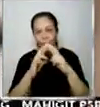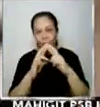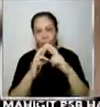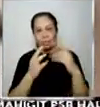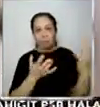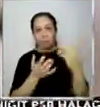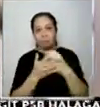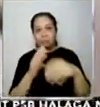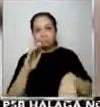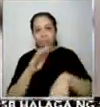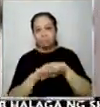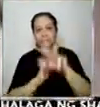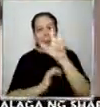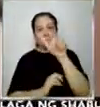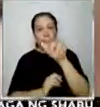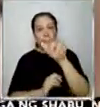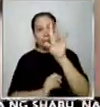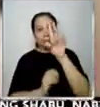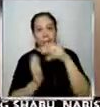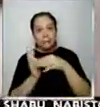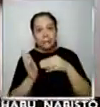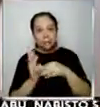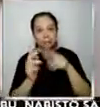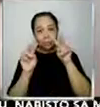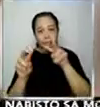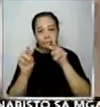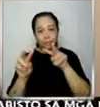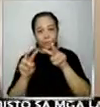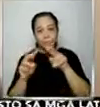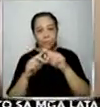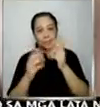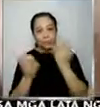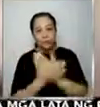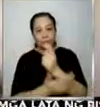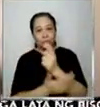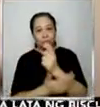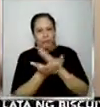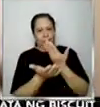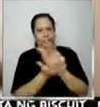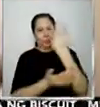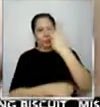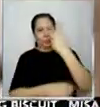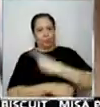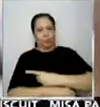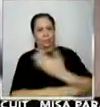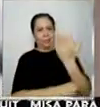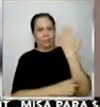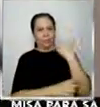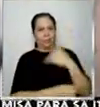views sa bagong TikTok account ni Barbie na kagagawa lang niya 2 days ago.